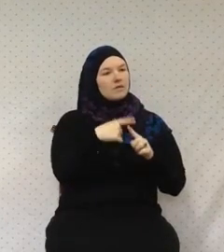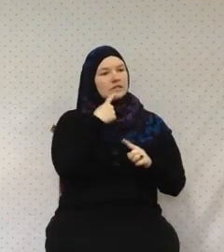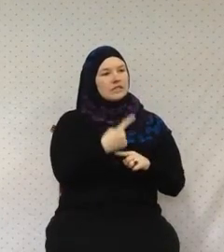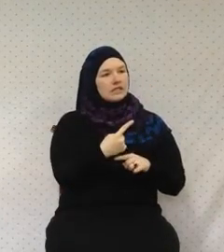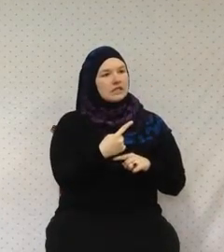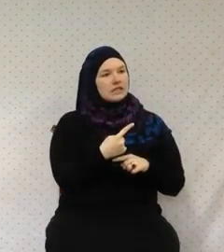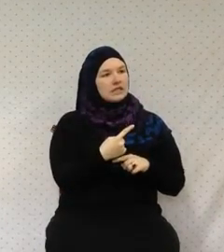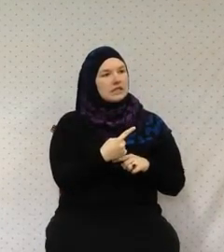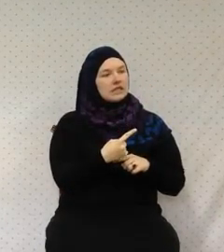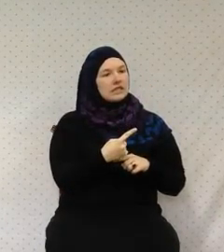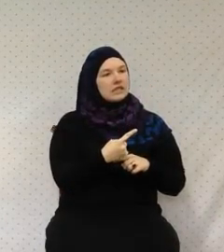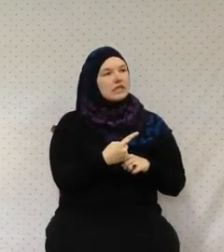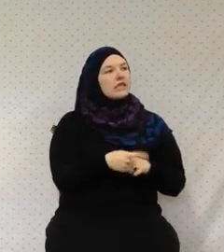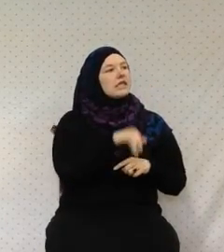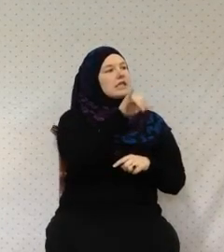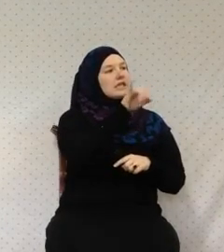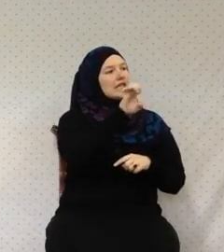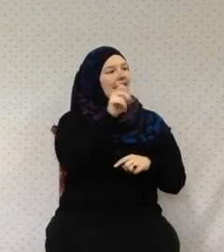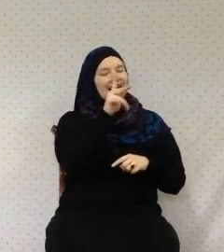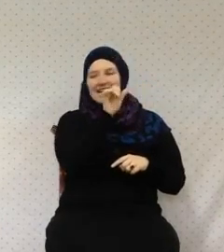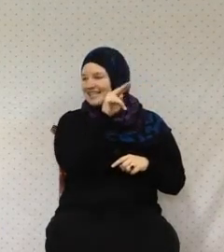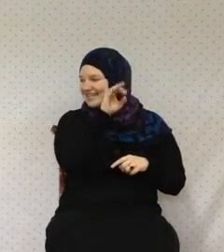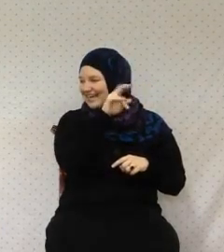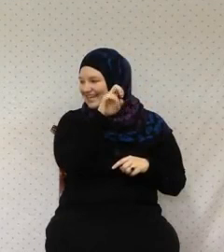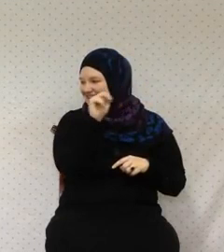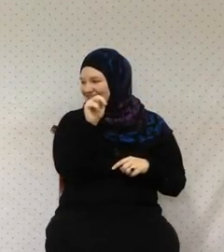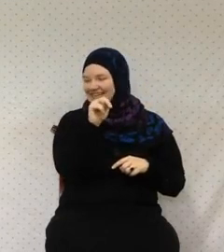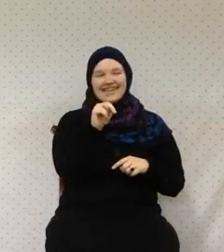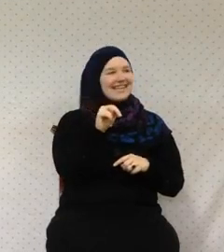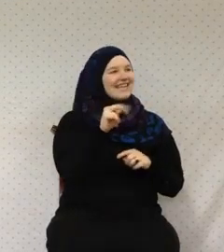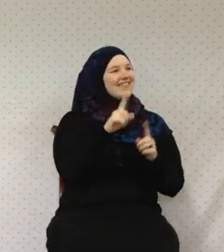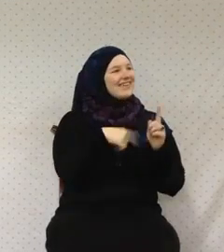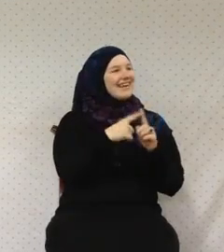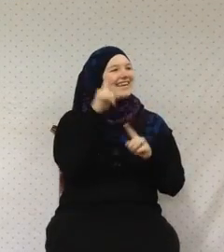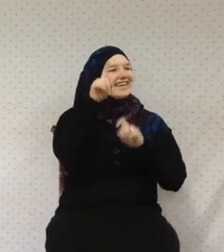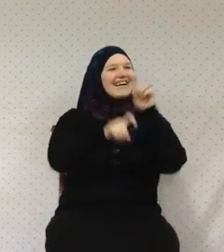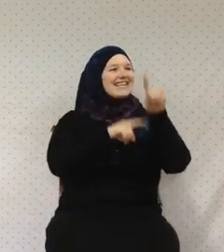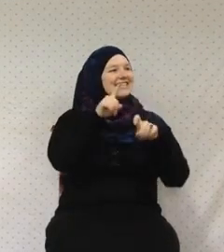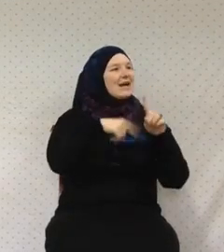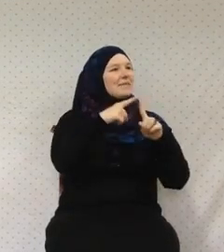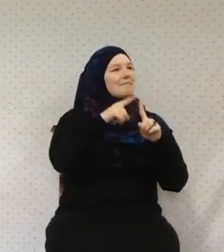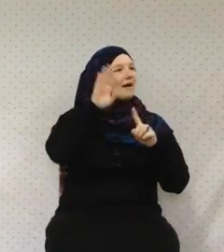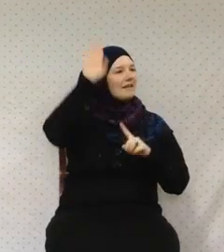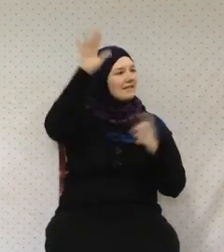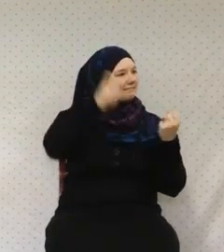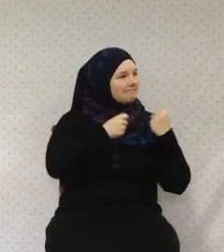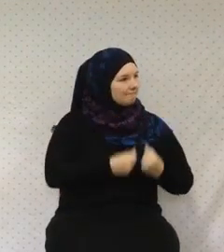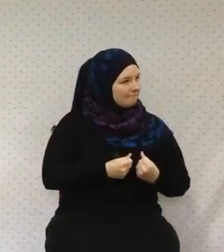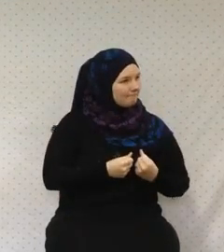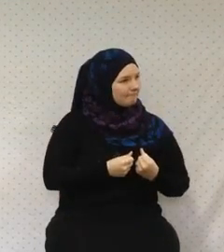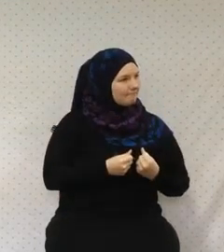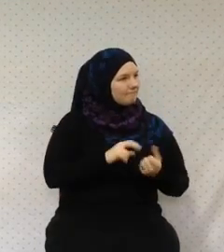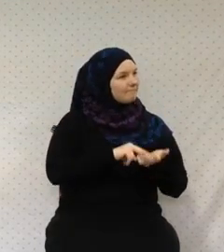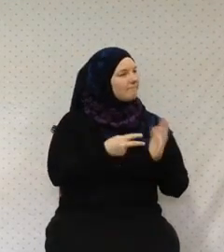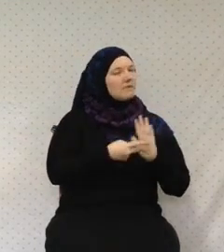say إِيَّاكَ نَسْتَعِينَ, but we come with questioning of His qada and qadr.